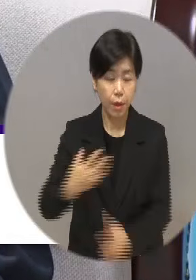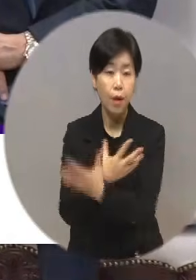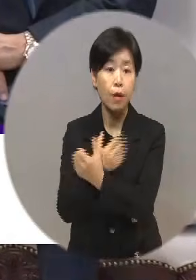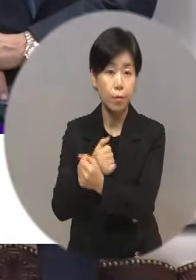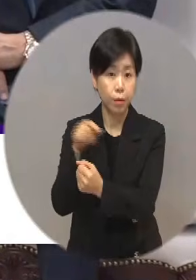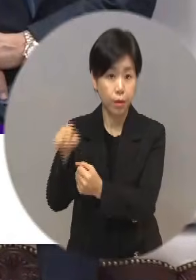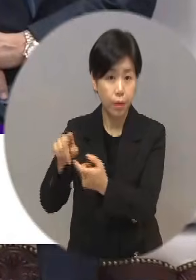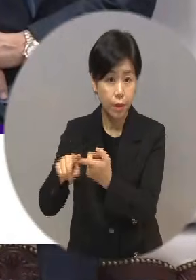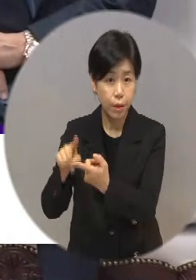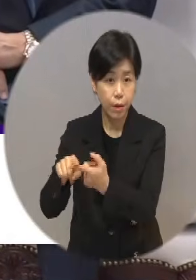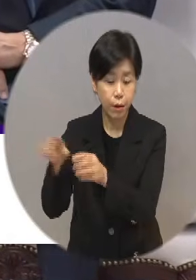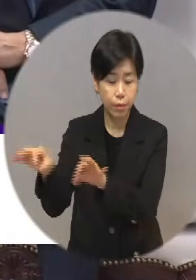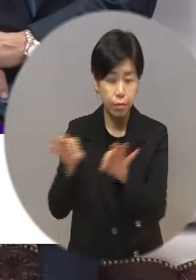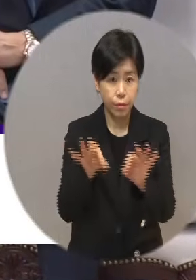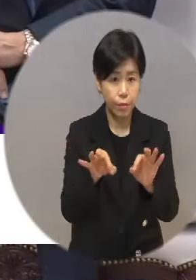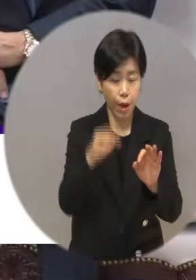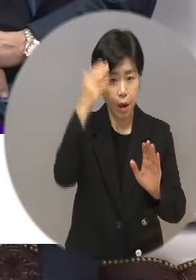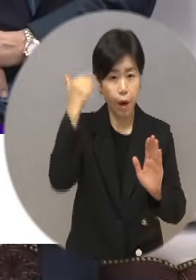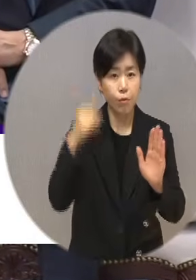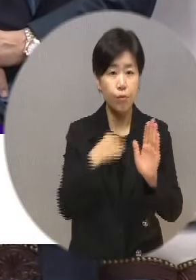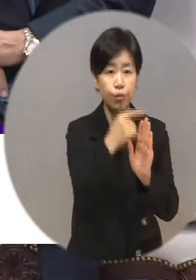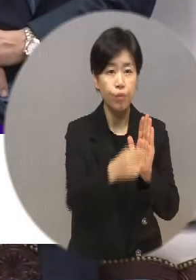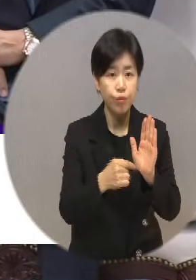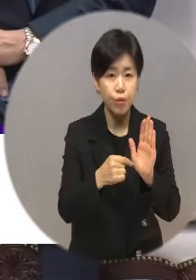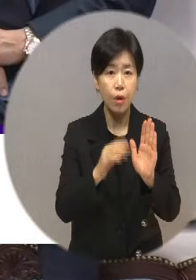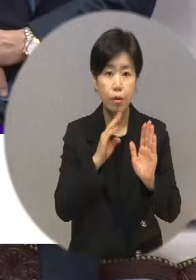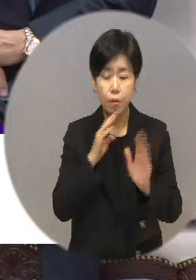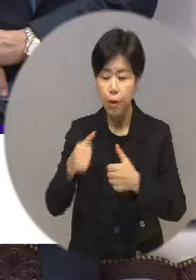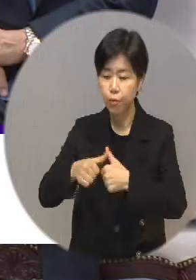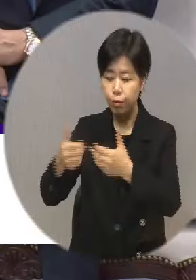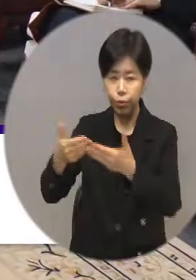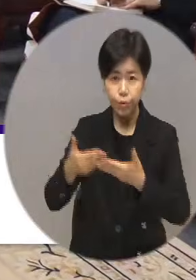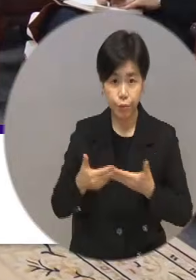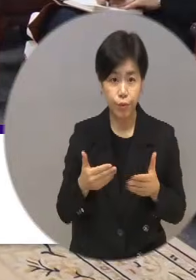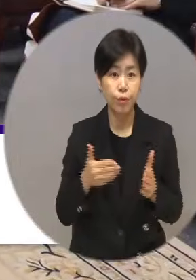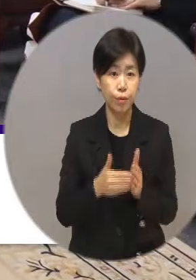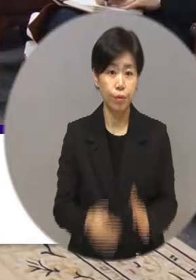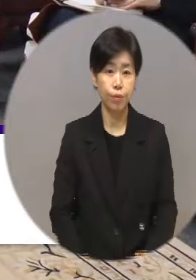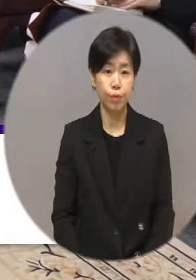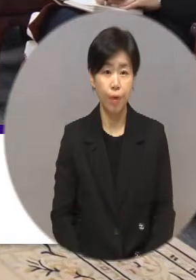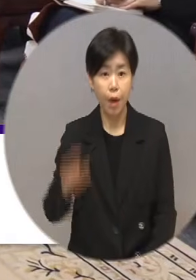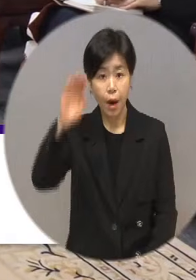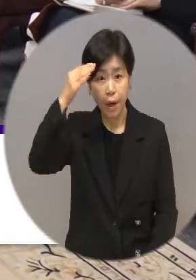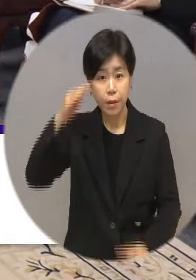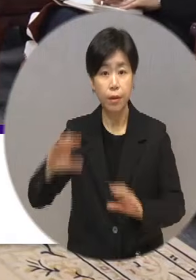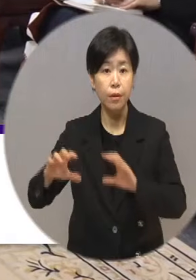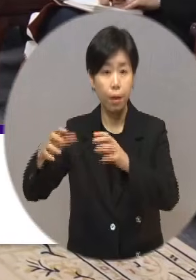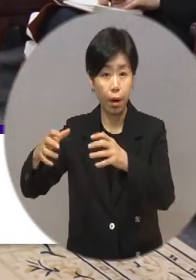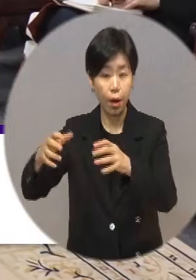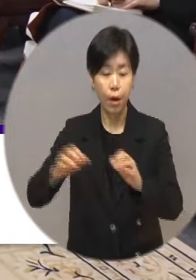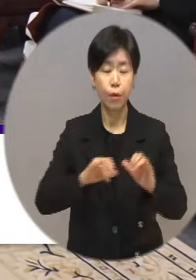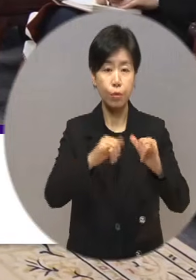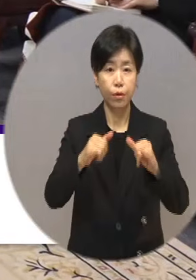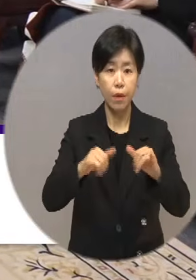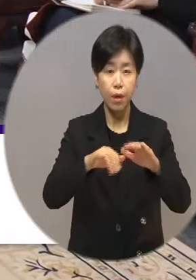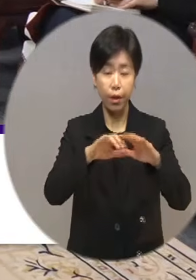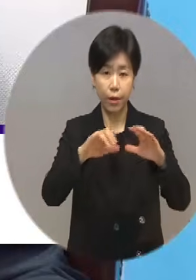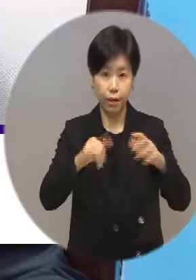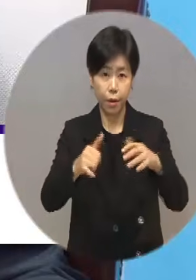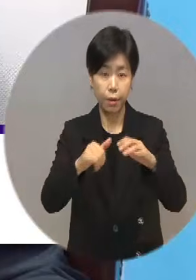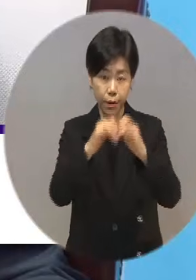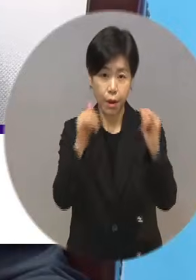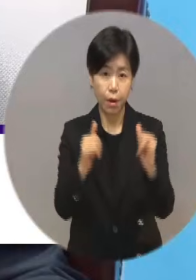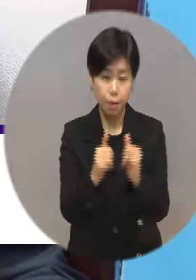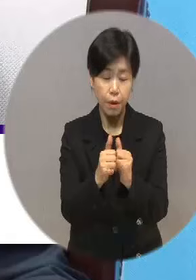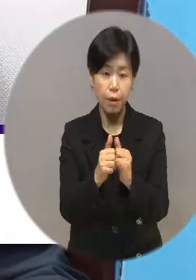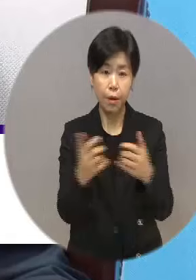한반도에서도 평화공존의 모델로서 교훈을 주고 있다고 강조하며 아일랜드가 국제사회와 함께 한반도 긴장